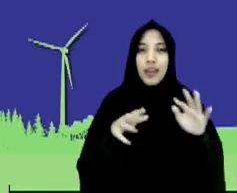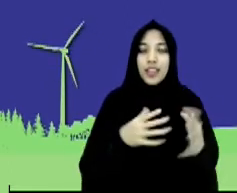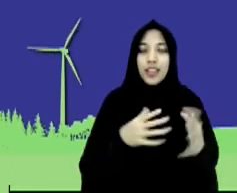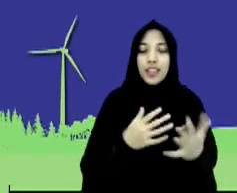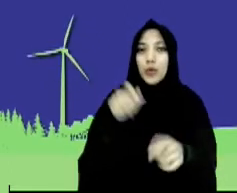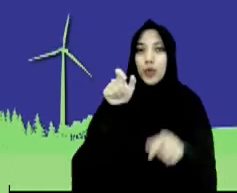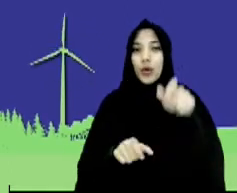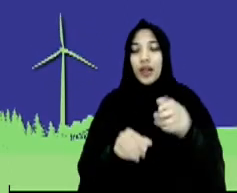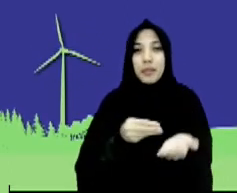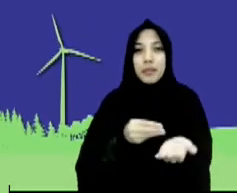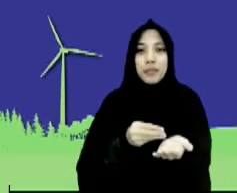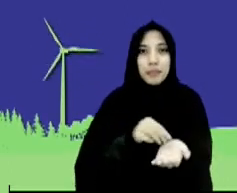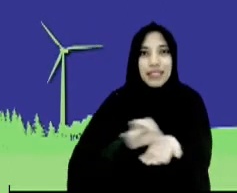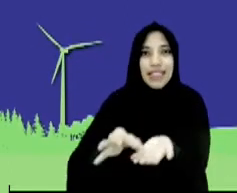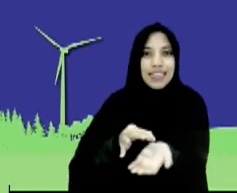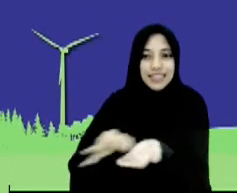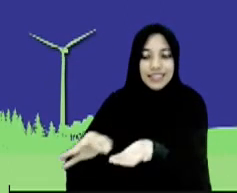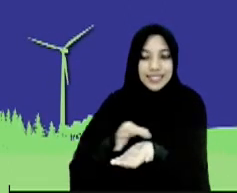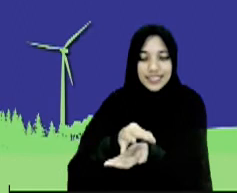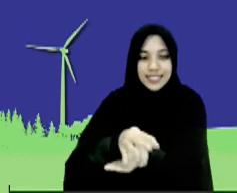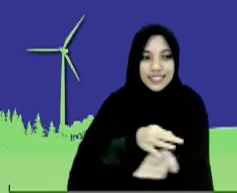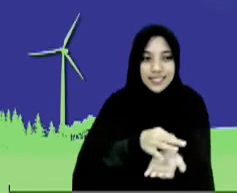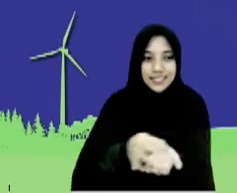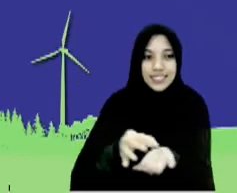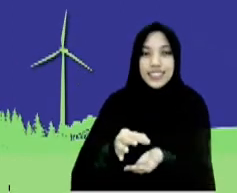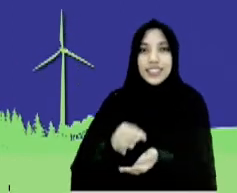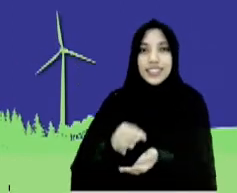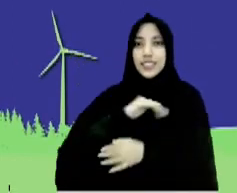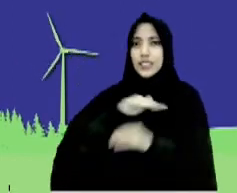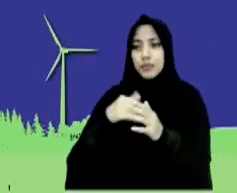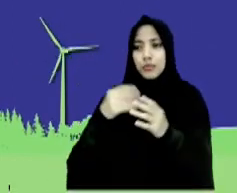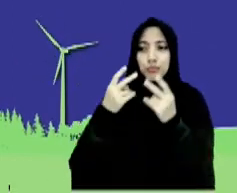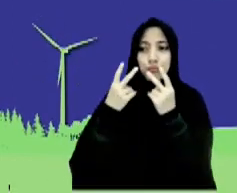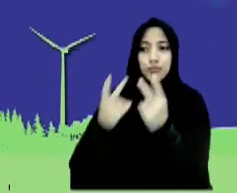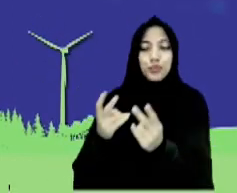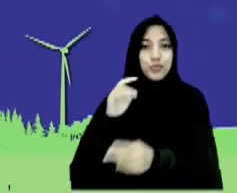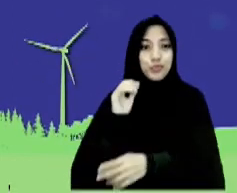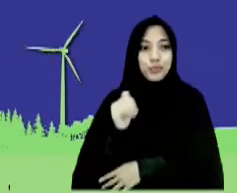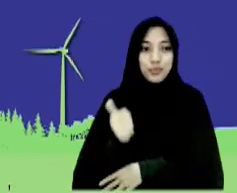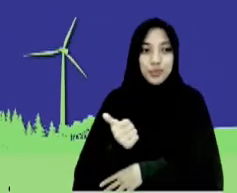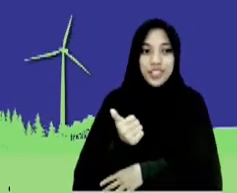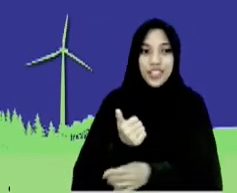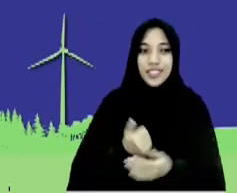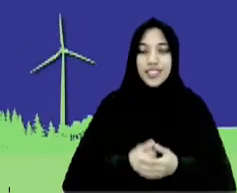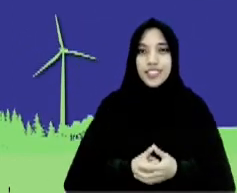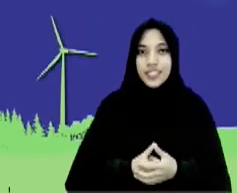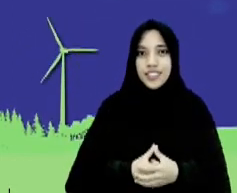up to the fact that eh B Sector bisa melihat eh dari segi What kind of